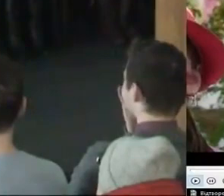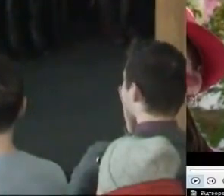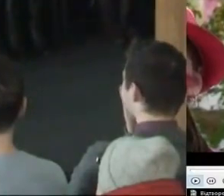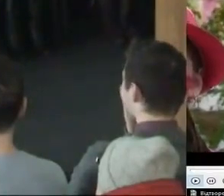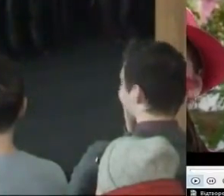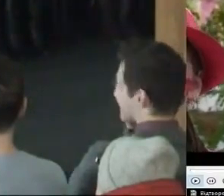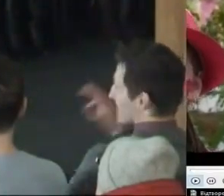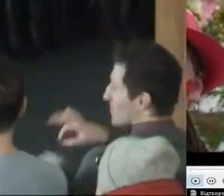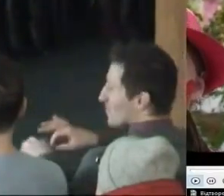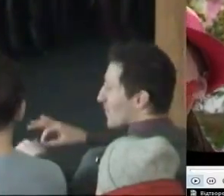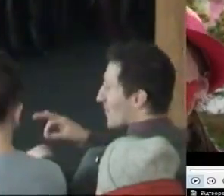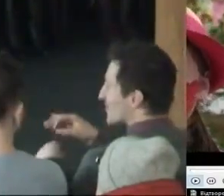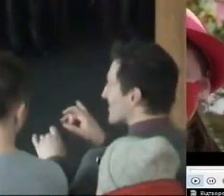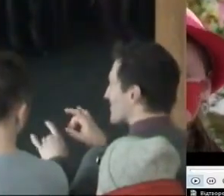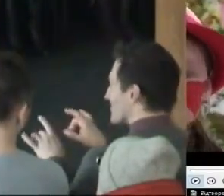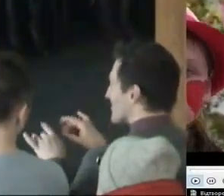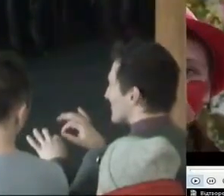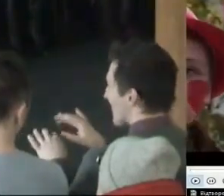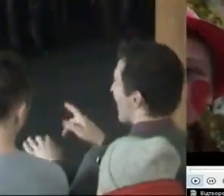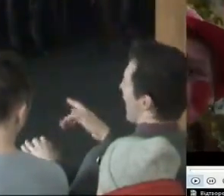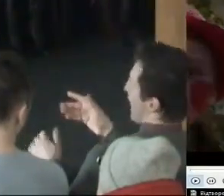проєкті «Слово зцілення».